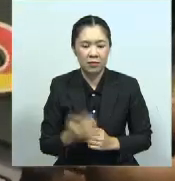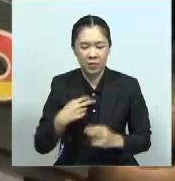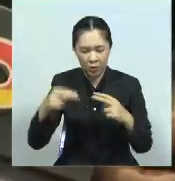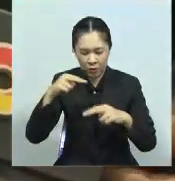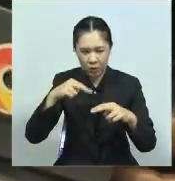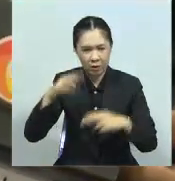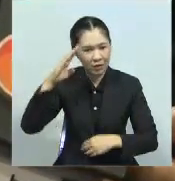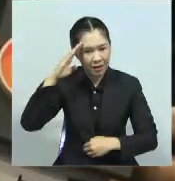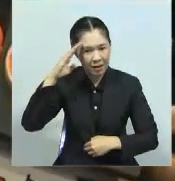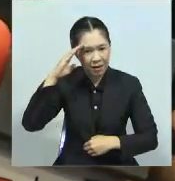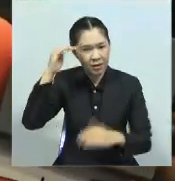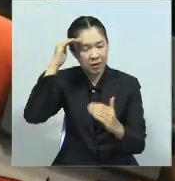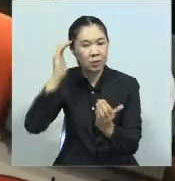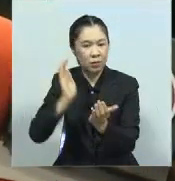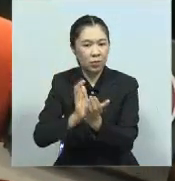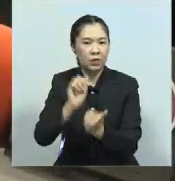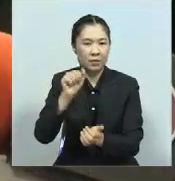ไหมที่เขาทำอะ